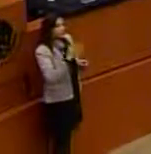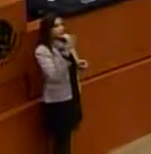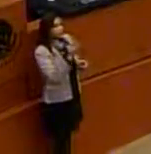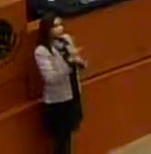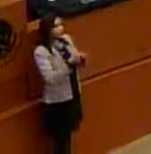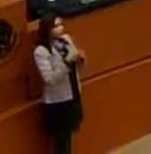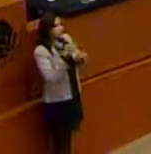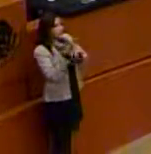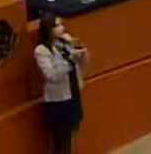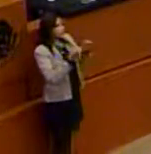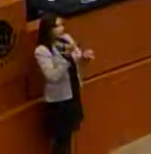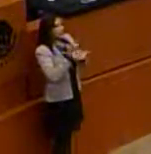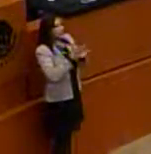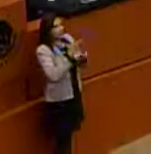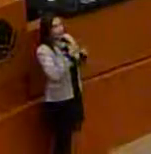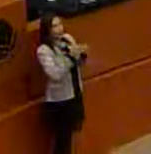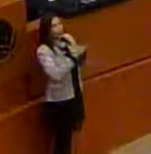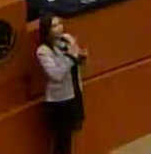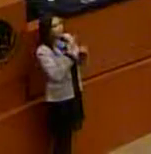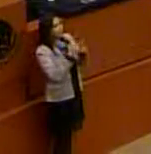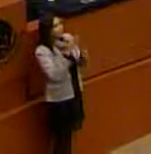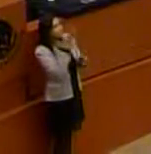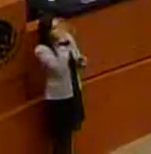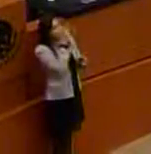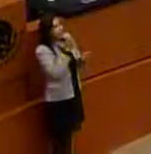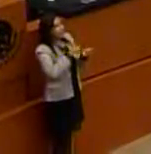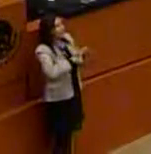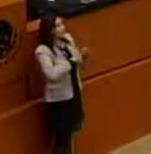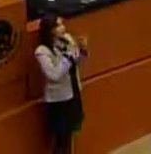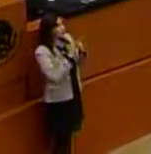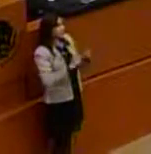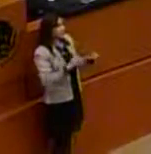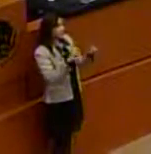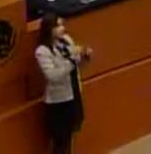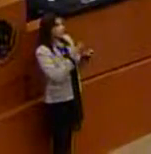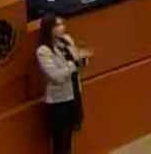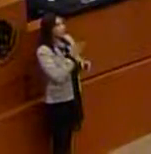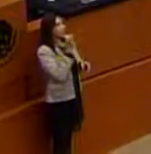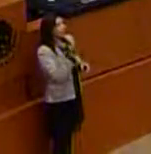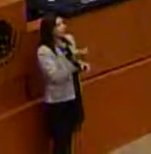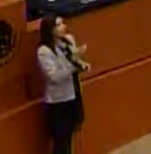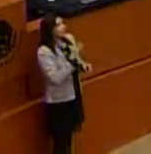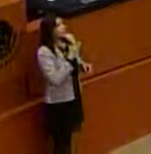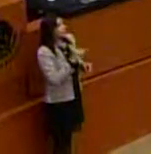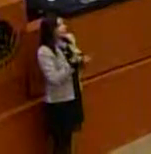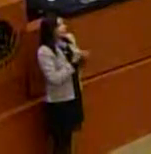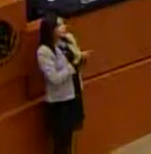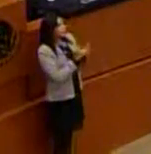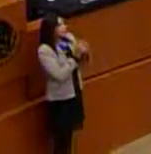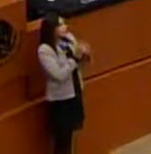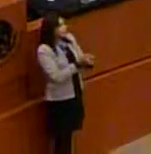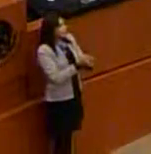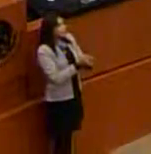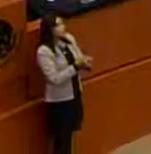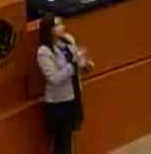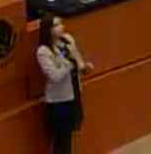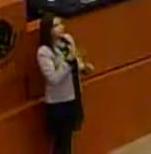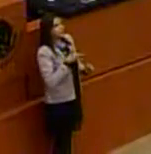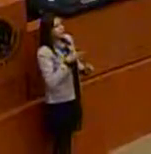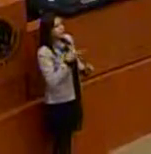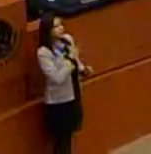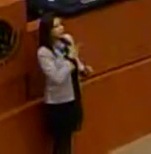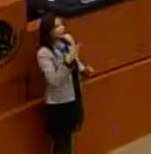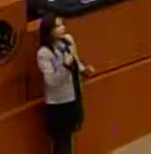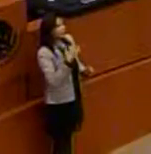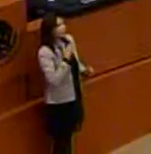auraient normalement droit. En leur donnant la possibilité de refuser un travail, le RBI renforce le pouvoir de négociation des salariés.